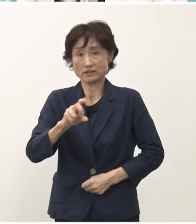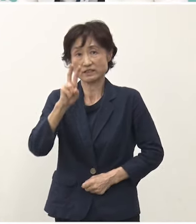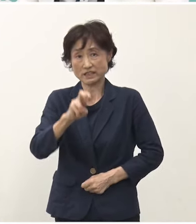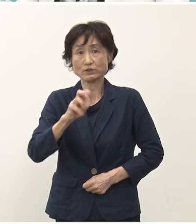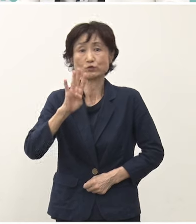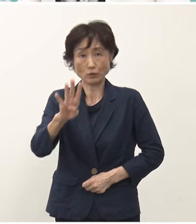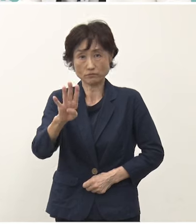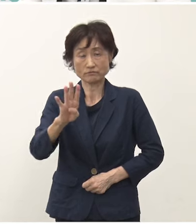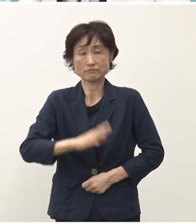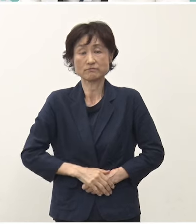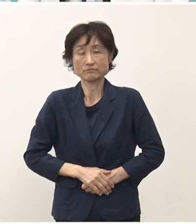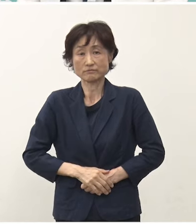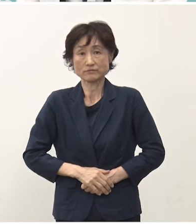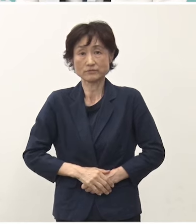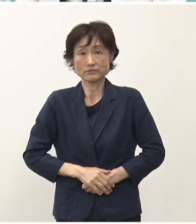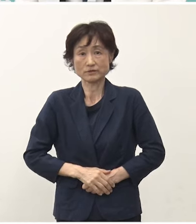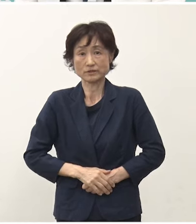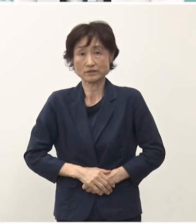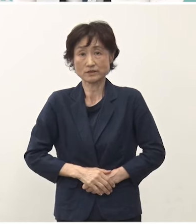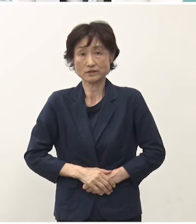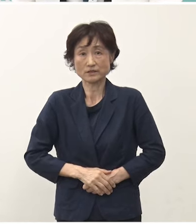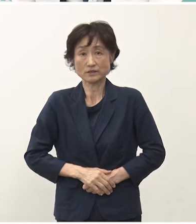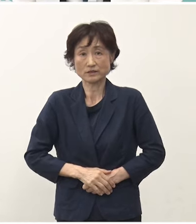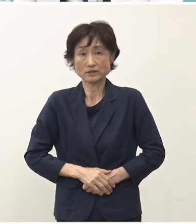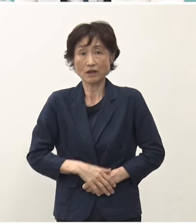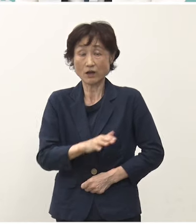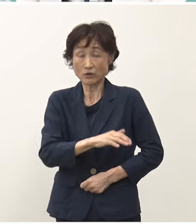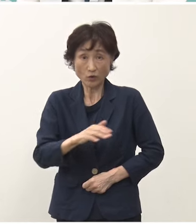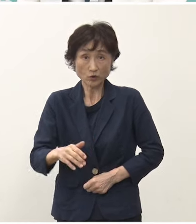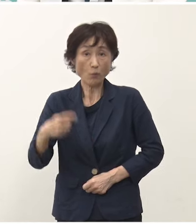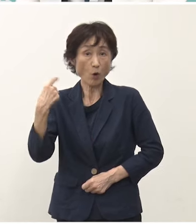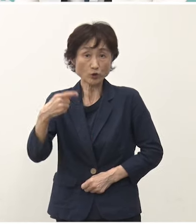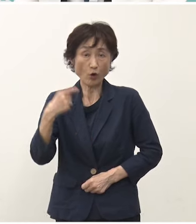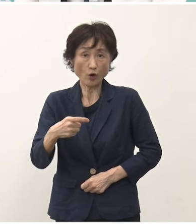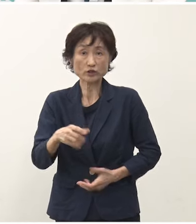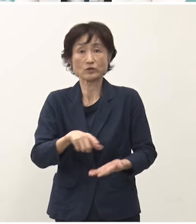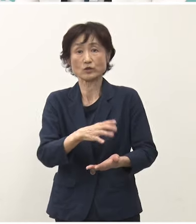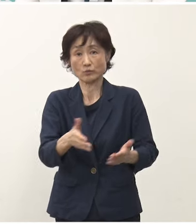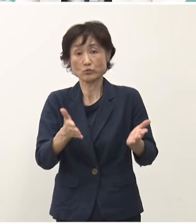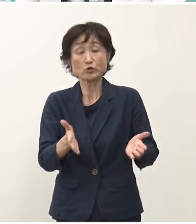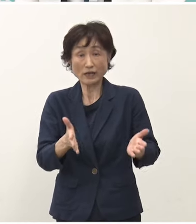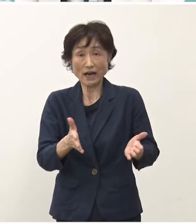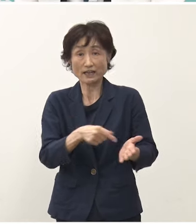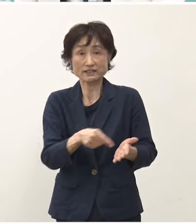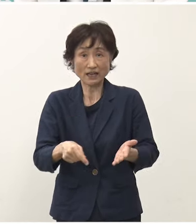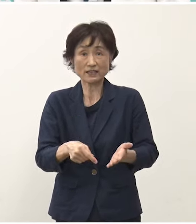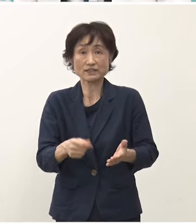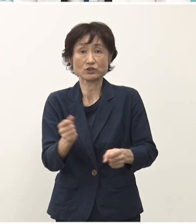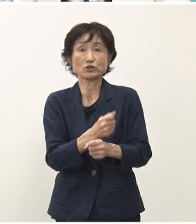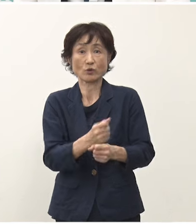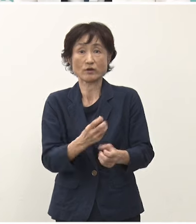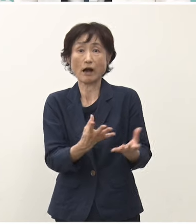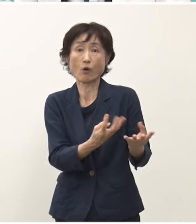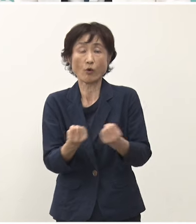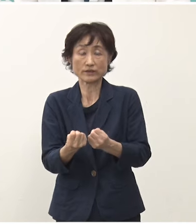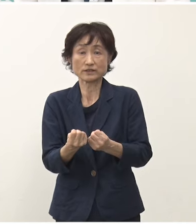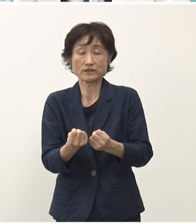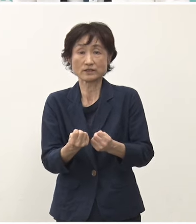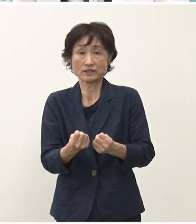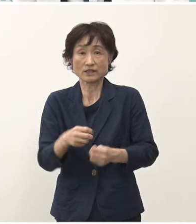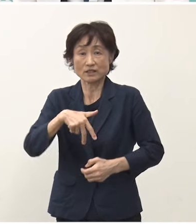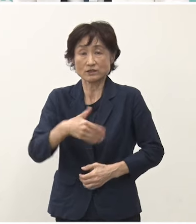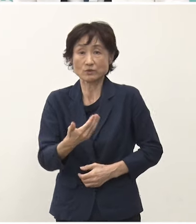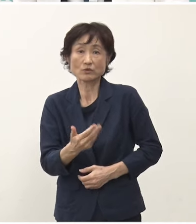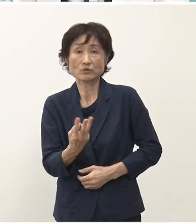ます最も事業数が多いのは子供教育分野で本日ご紹介しました港区スワ